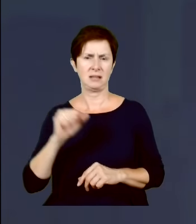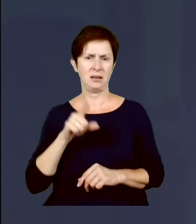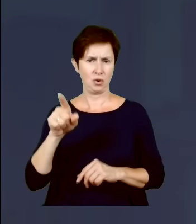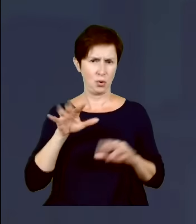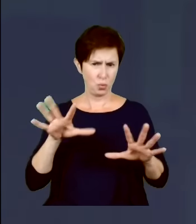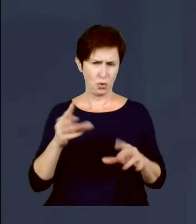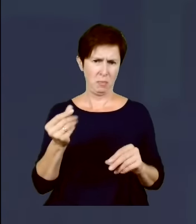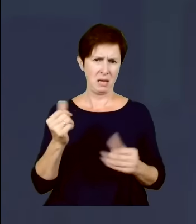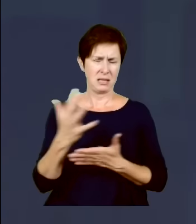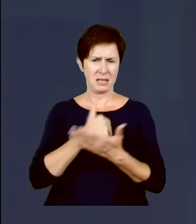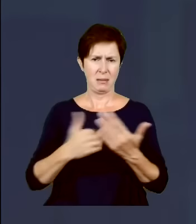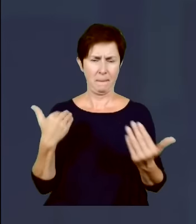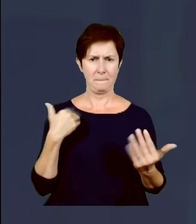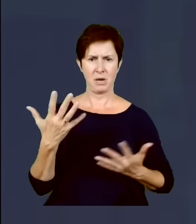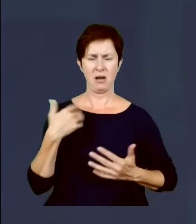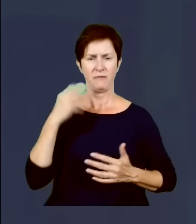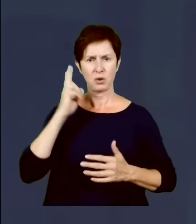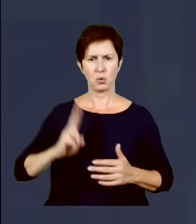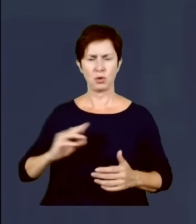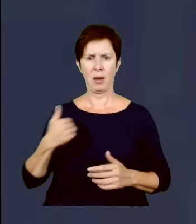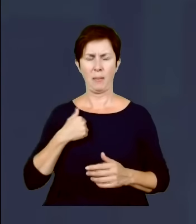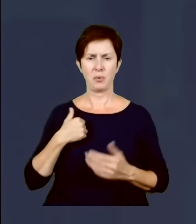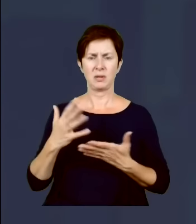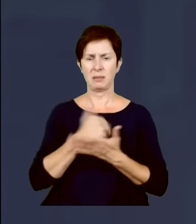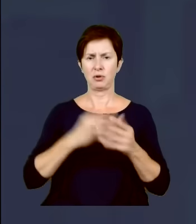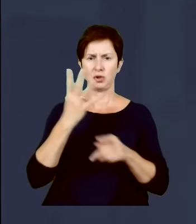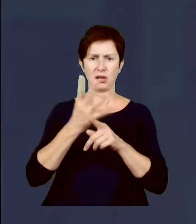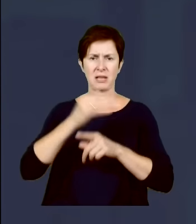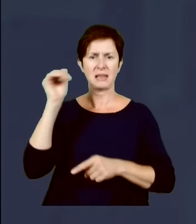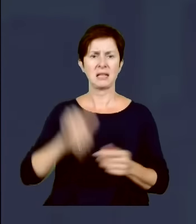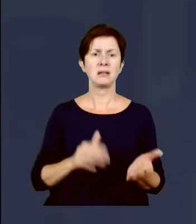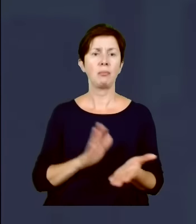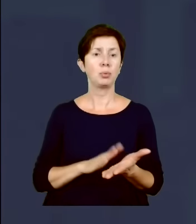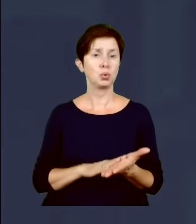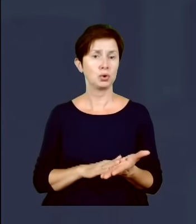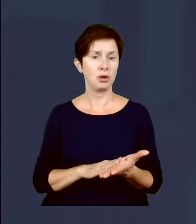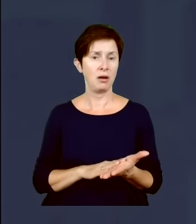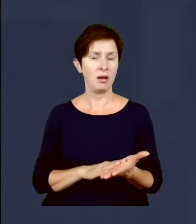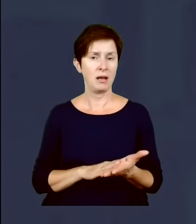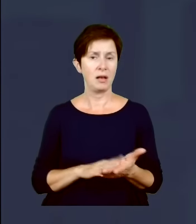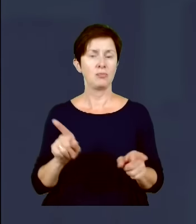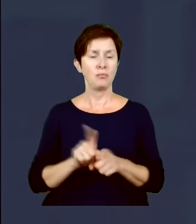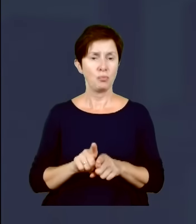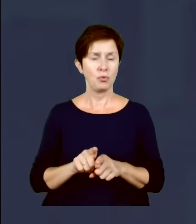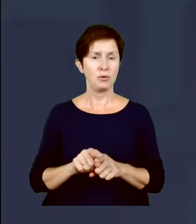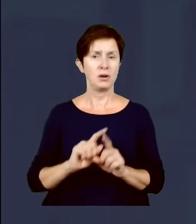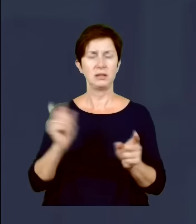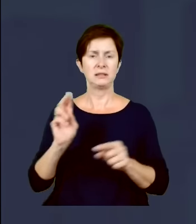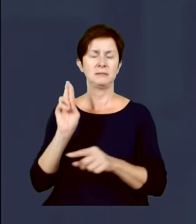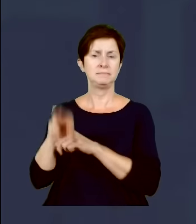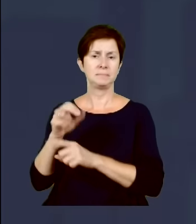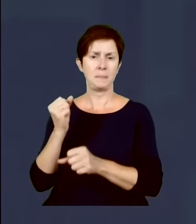Instytucie 40 000 brutto Zresztą wiemy że został zatrudniony też w bardzo niejasnych